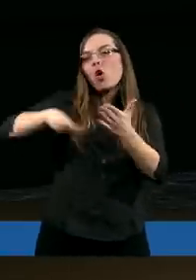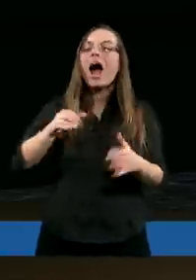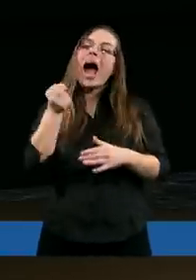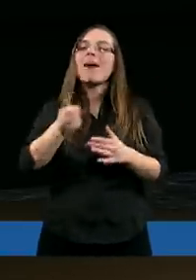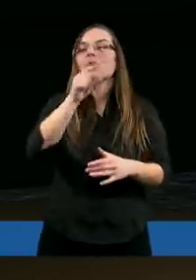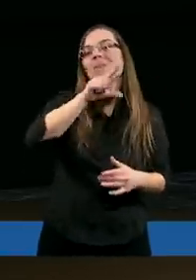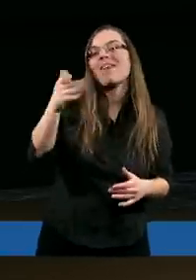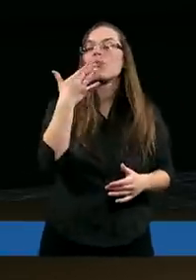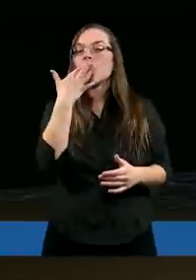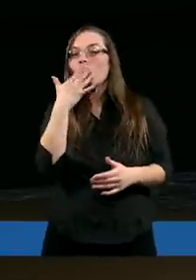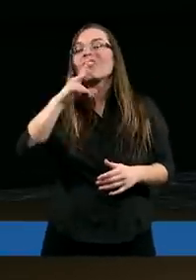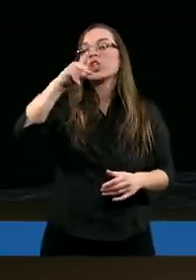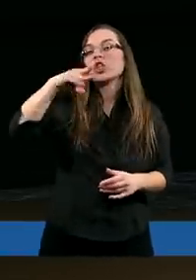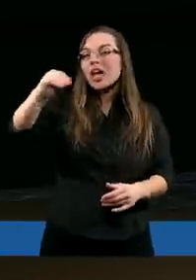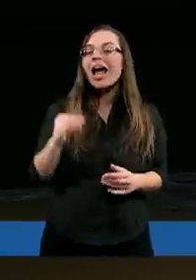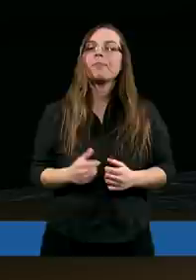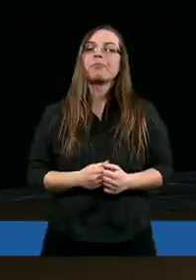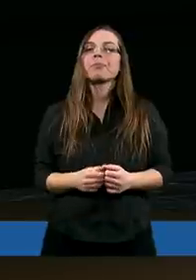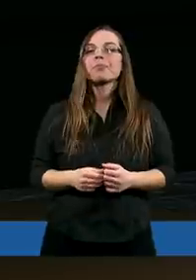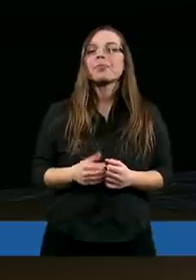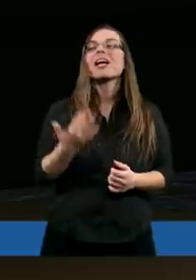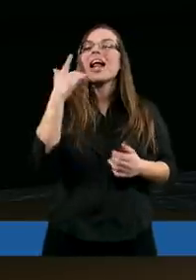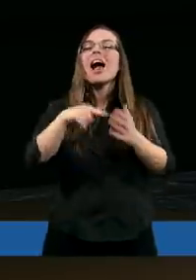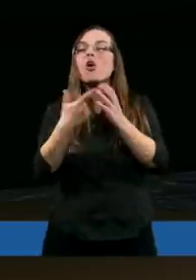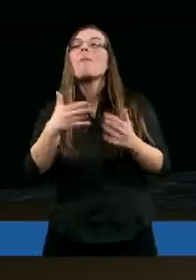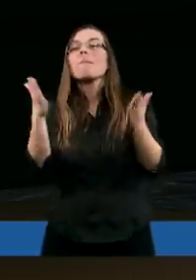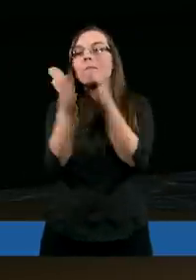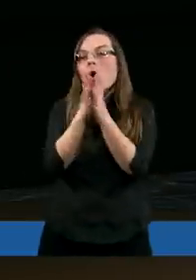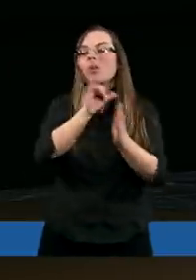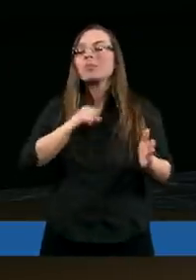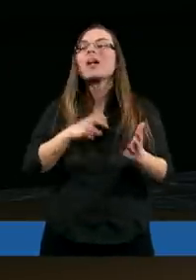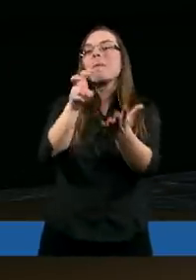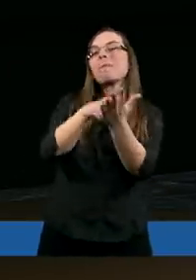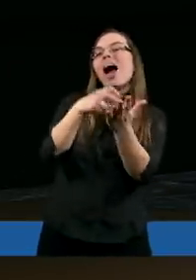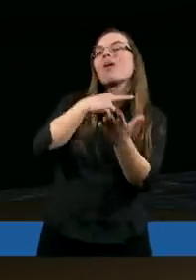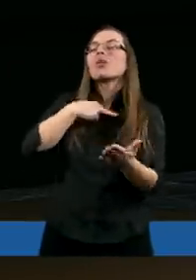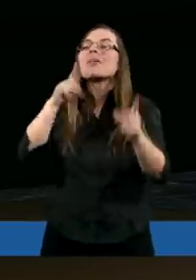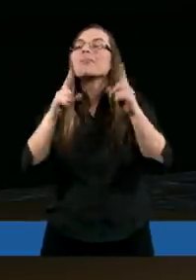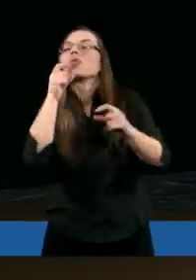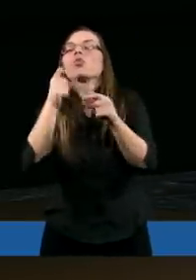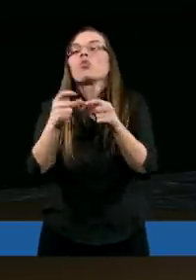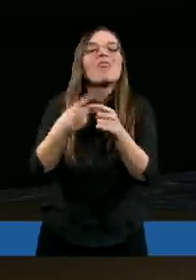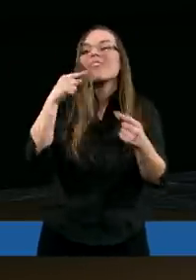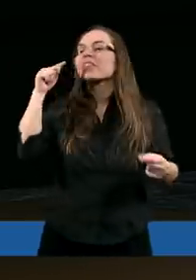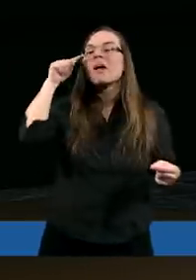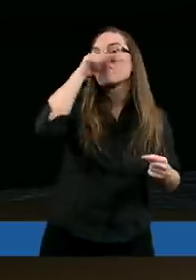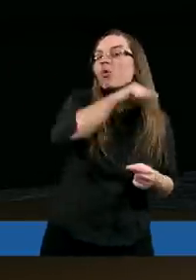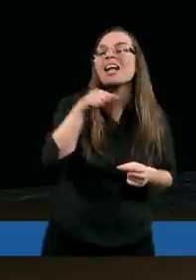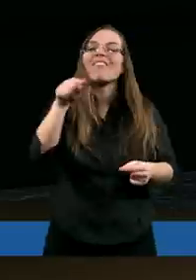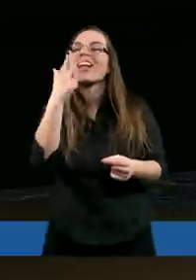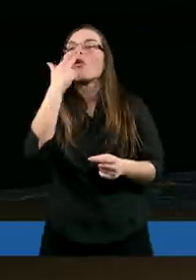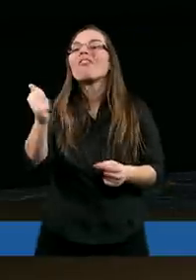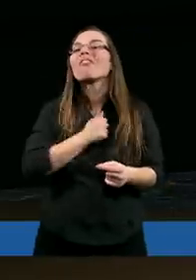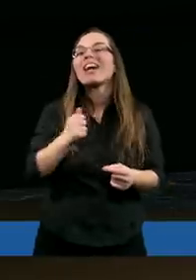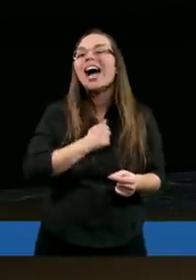apostoł Paweł mówi, że nieraz nawet gdy się modlimy, brakuje nam słów i nie potrafimy tego